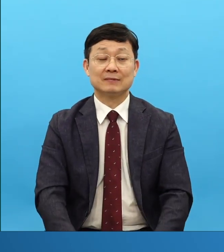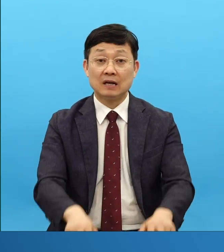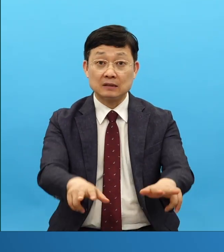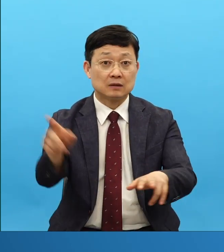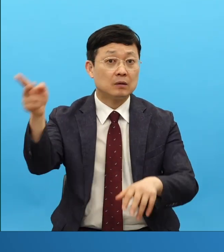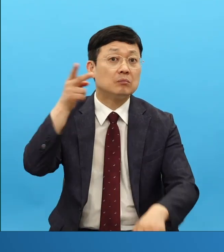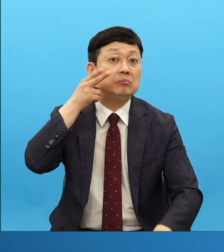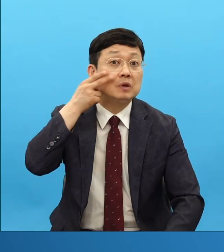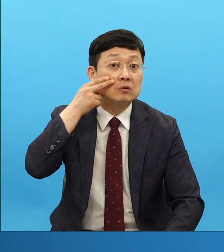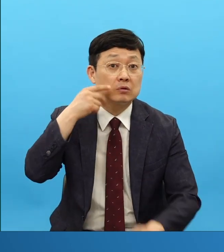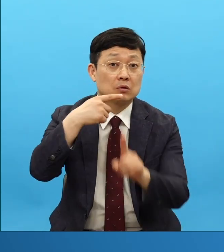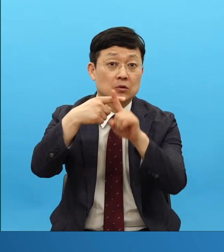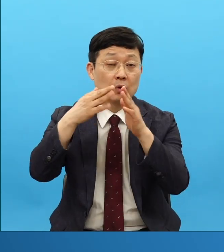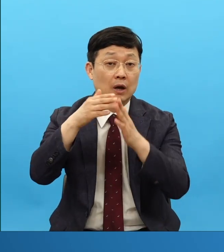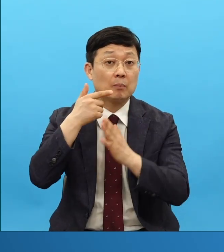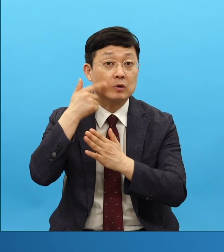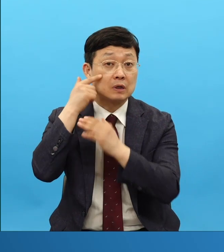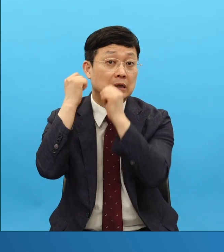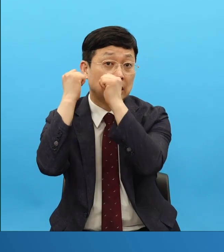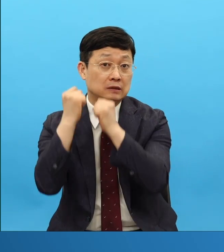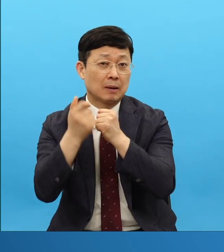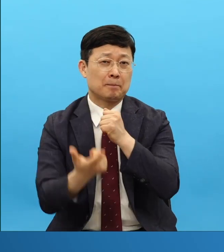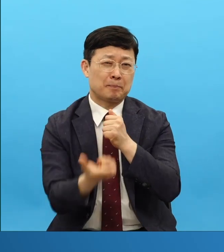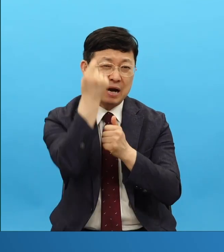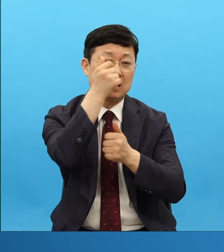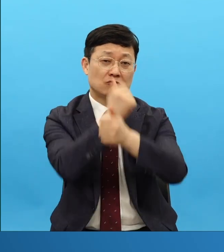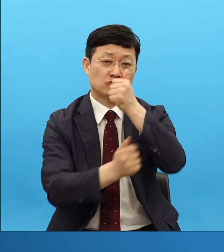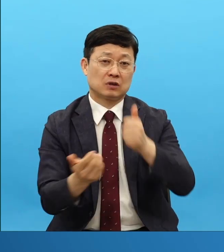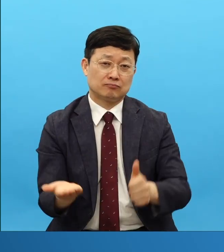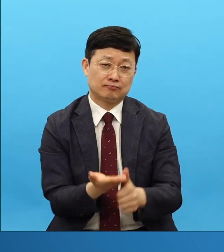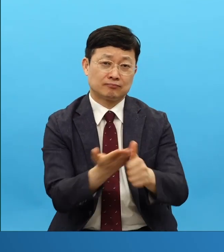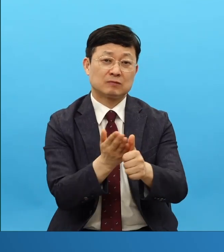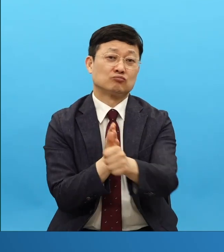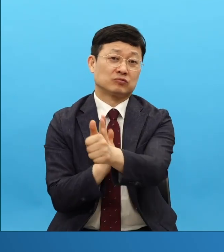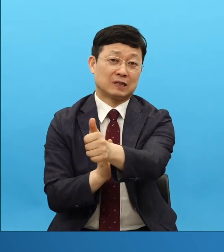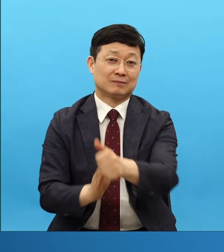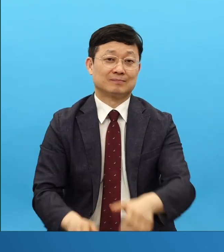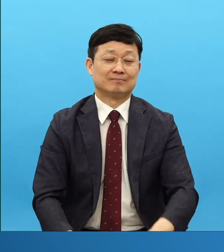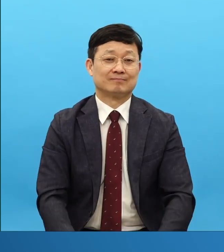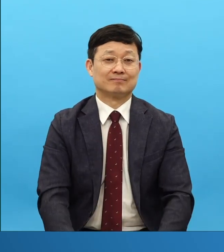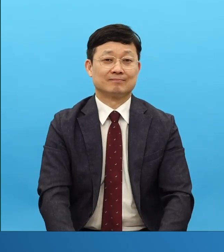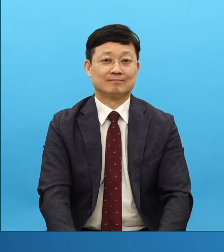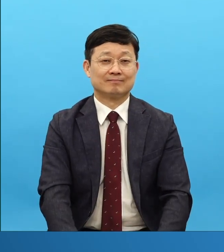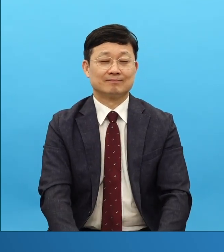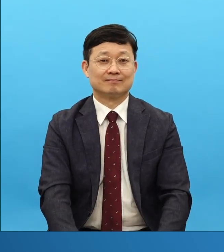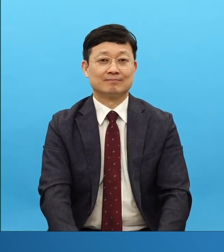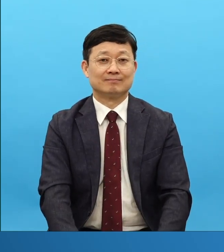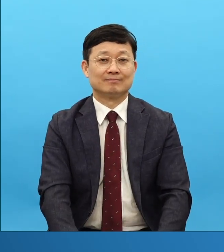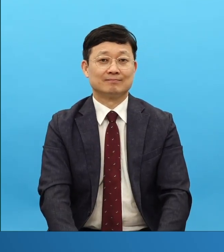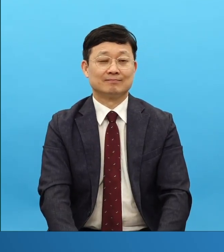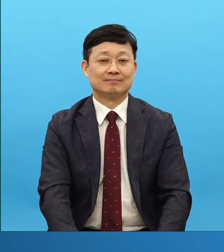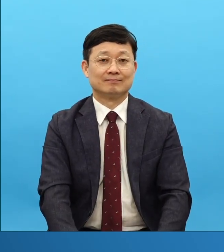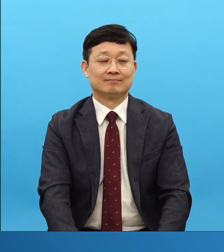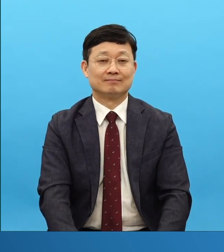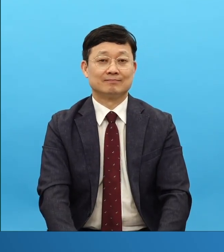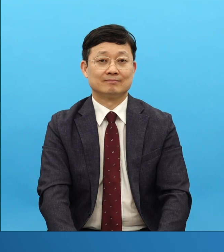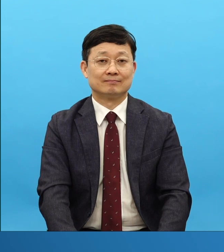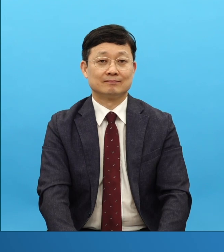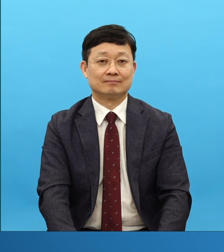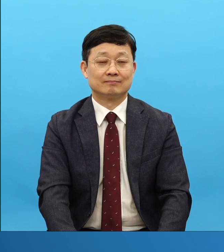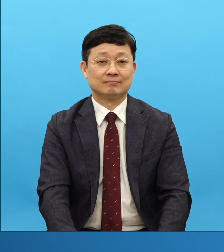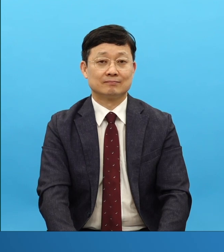미국의 목사님들 계실 때 후대들에게 해야 돼요. When the pastors are still alive in America, we must do this for our 여러분이 posterity.